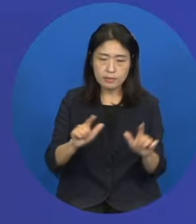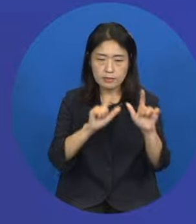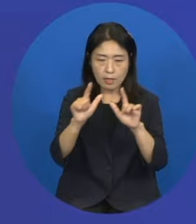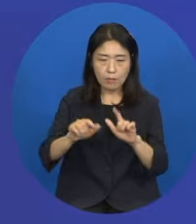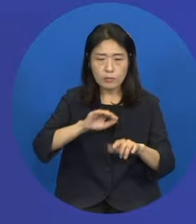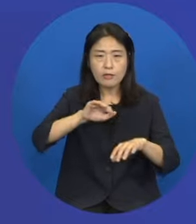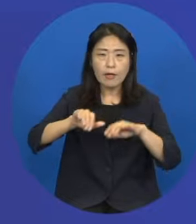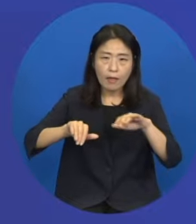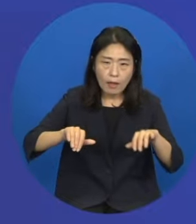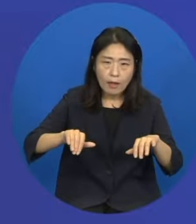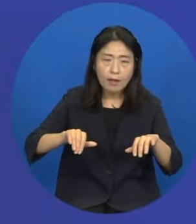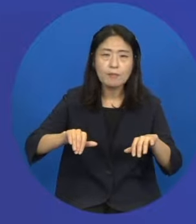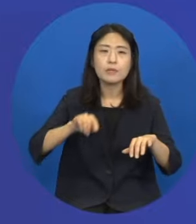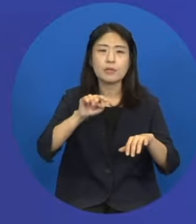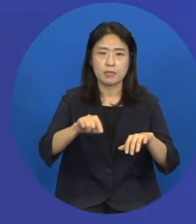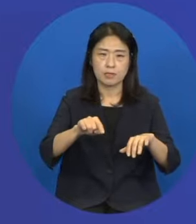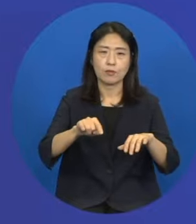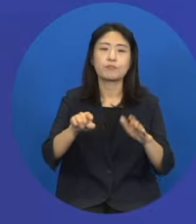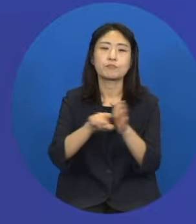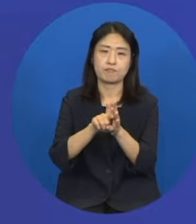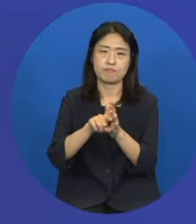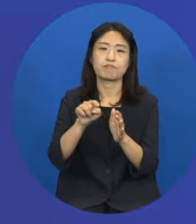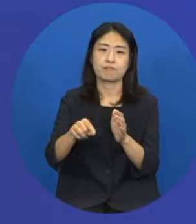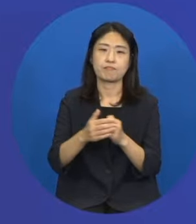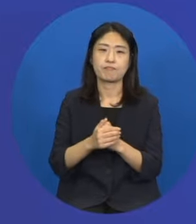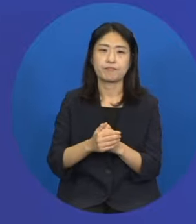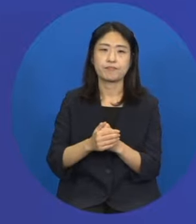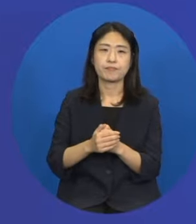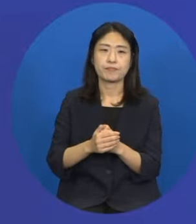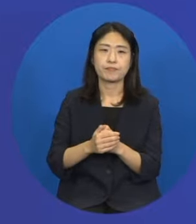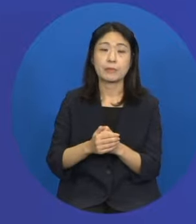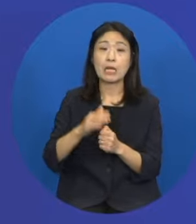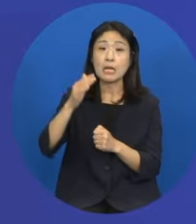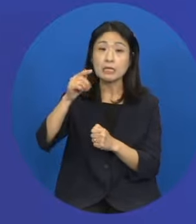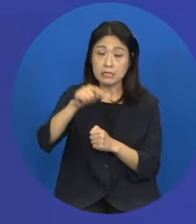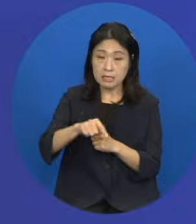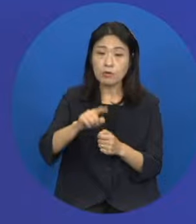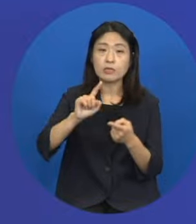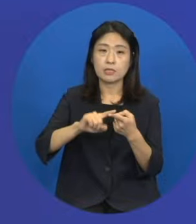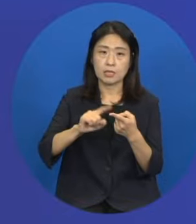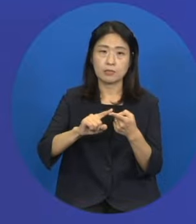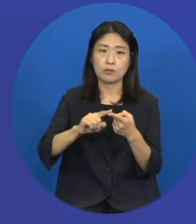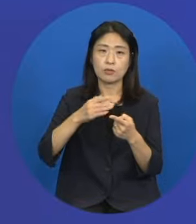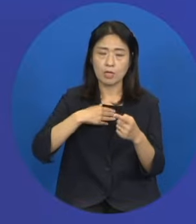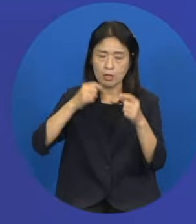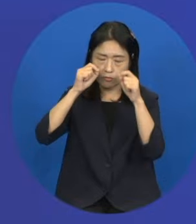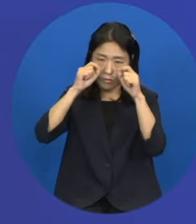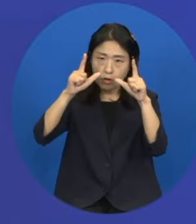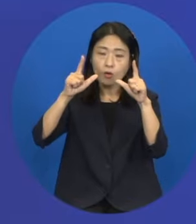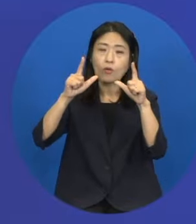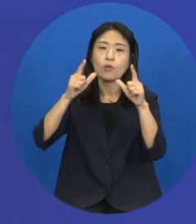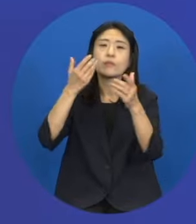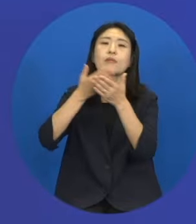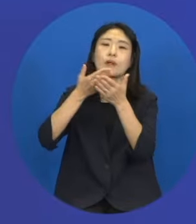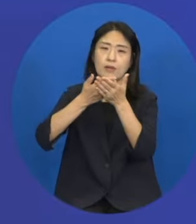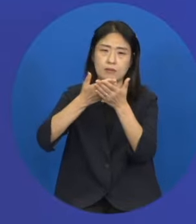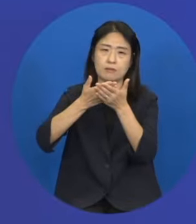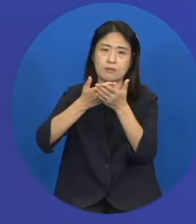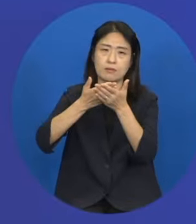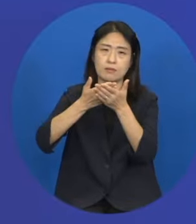가장 먼저 기도해야 하는 이유는 하나님의 개입하심을 볼 수 있는 그 눈을 열어달라고 하는 것 때문에 우리는 기도해야 된다는